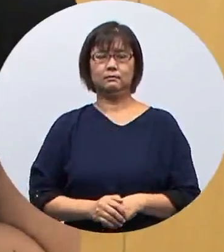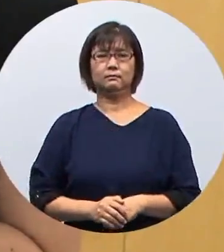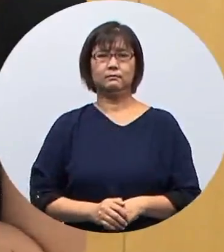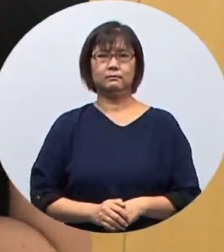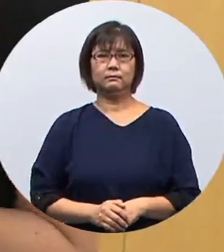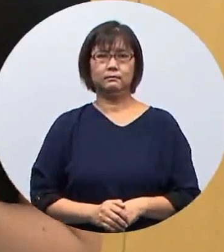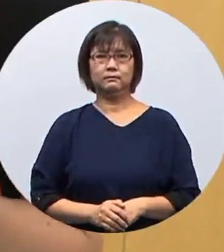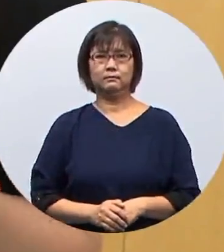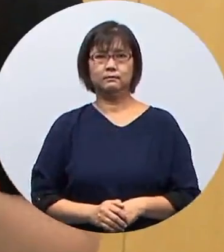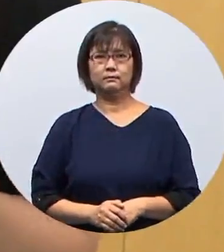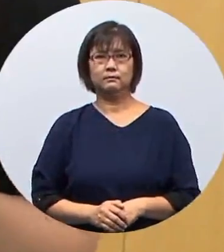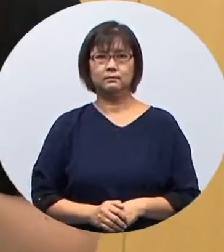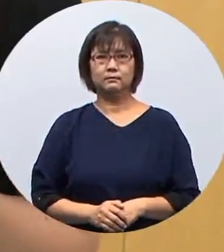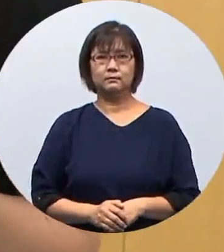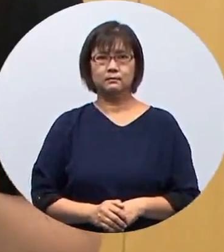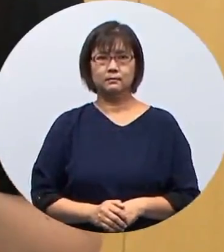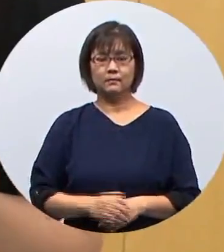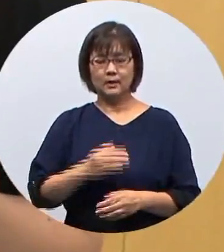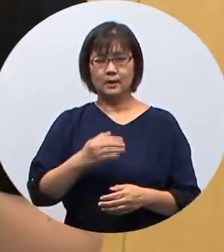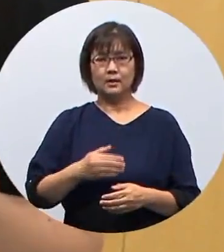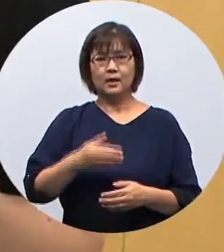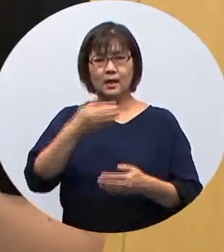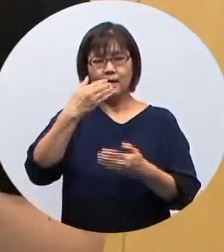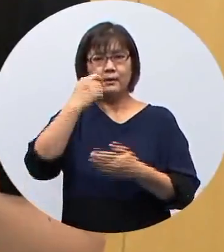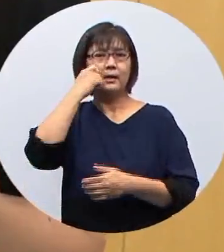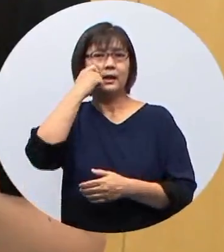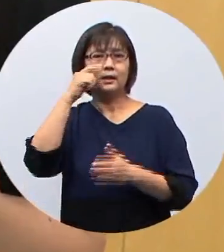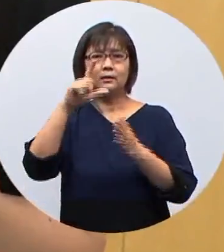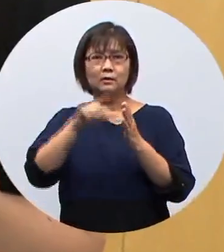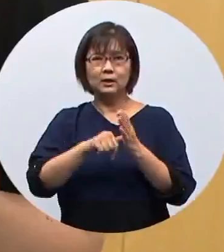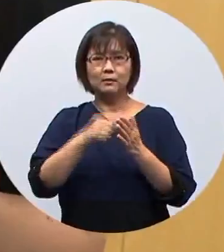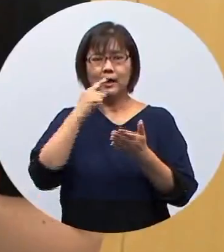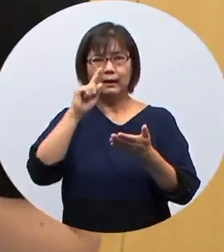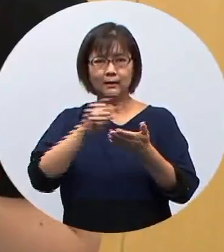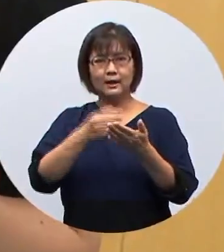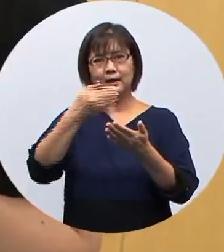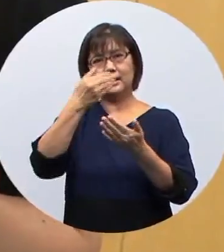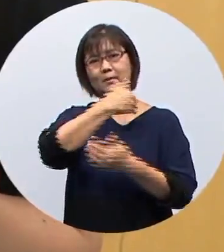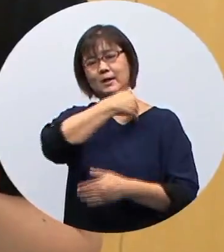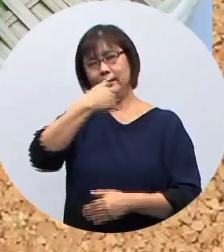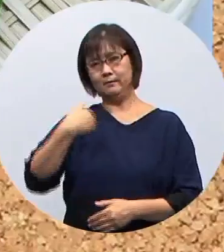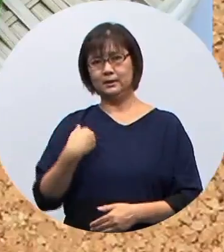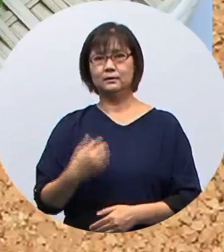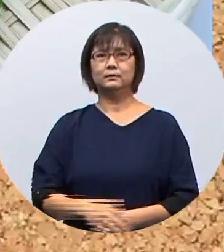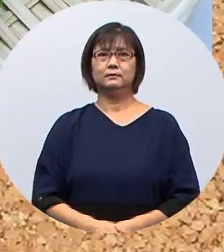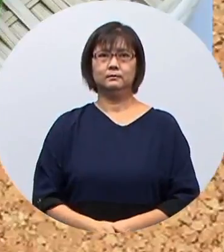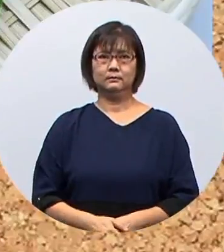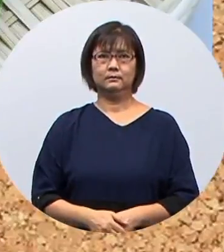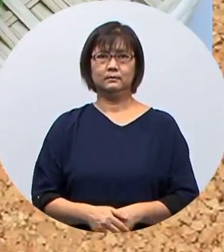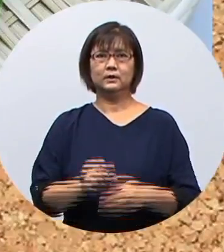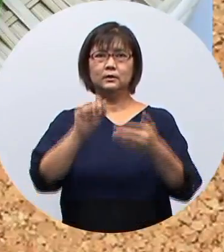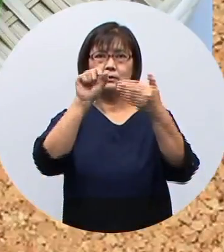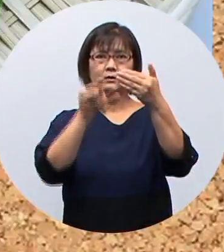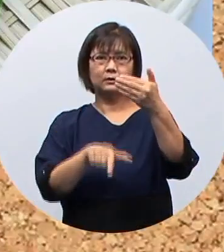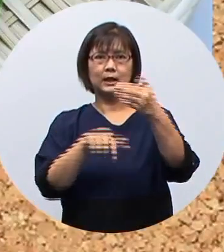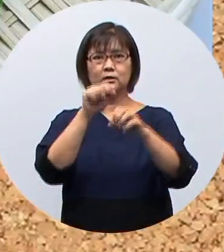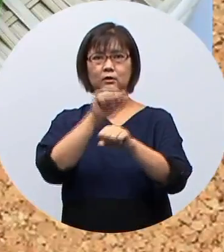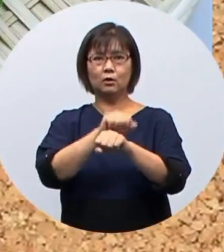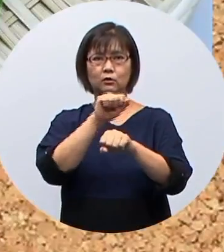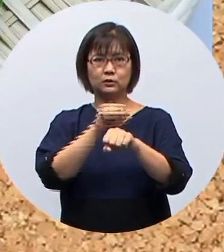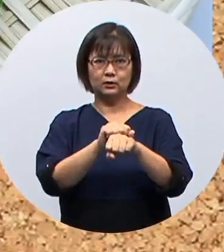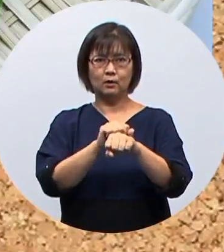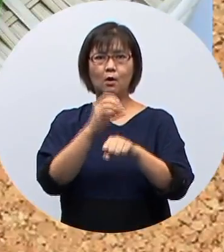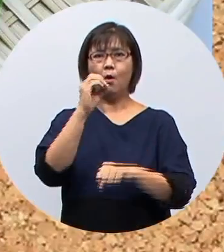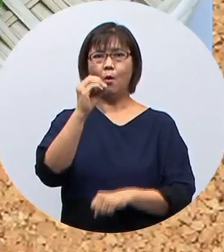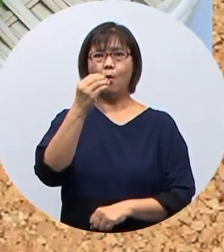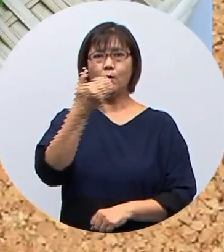ね。 はい、食欲のない時でもつるんと食べることができます。 9月の食材は藤沢